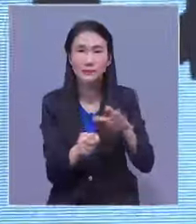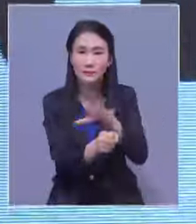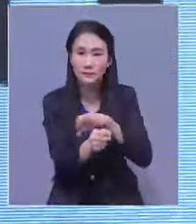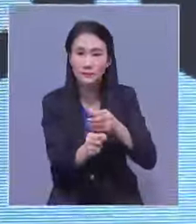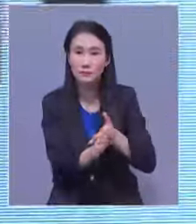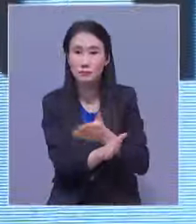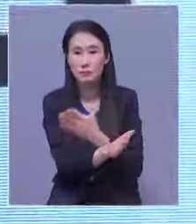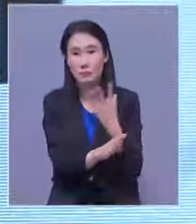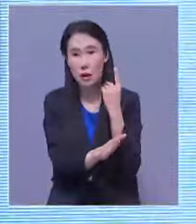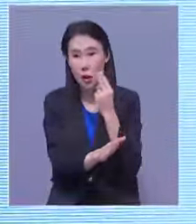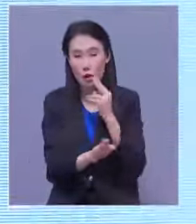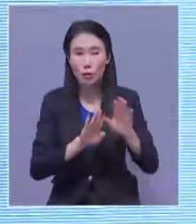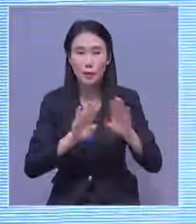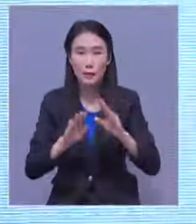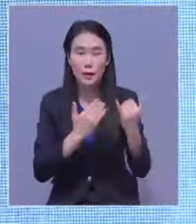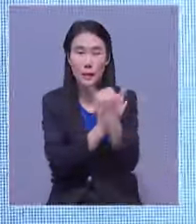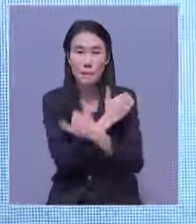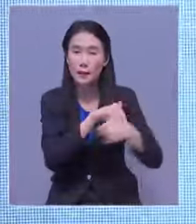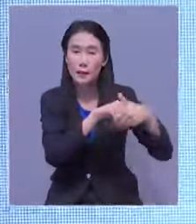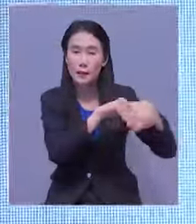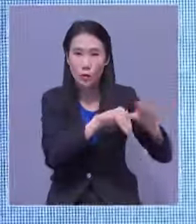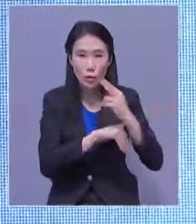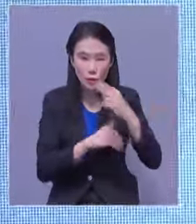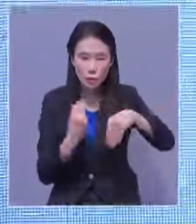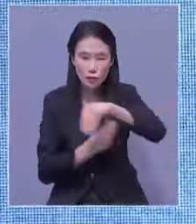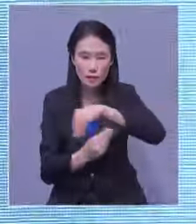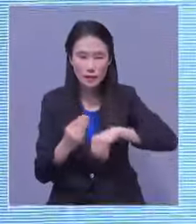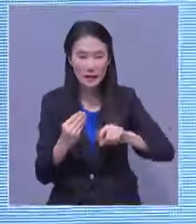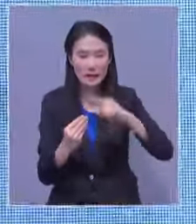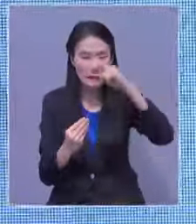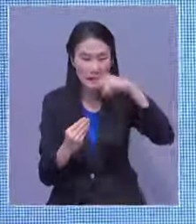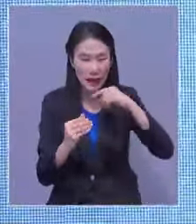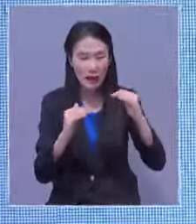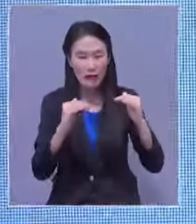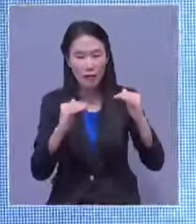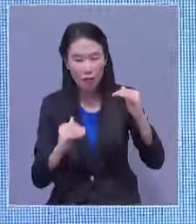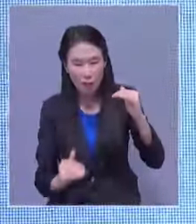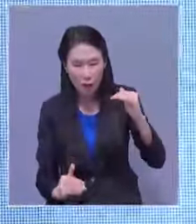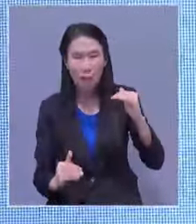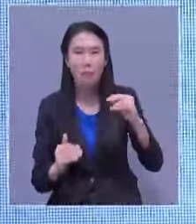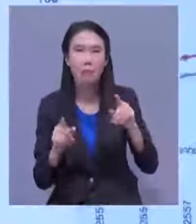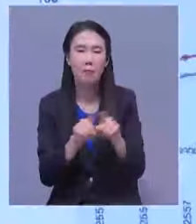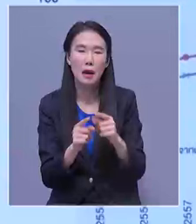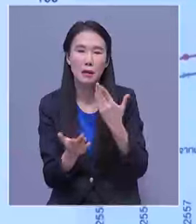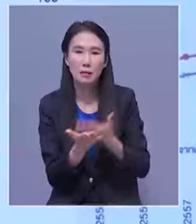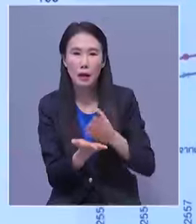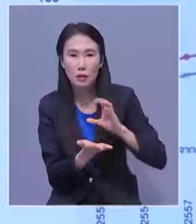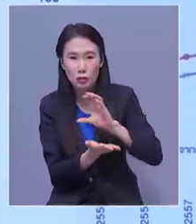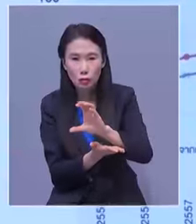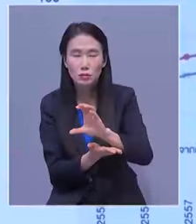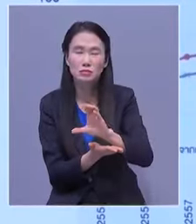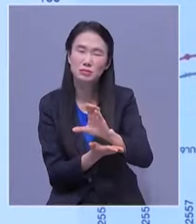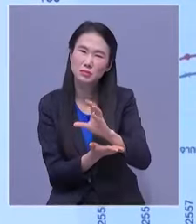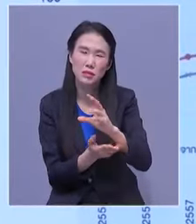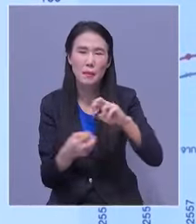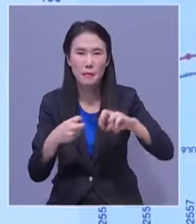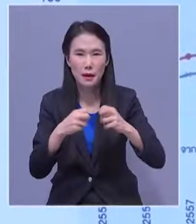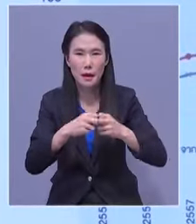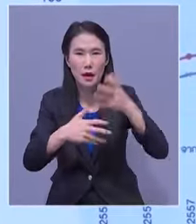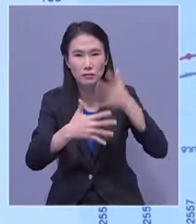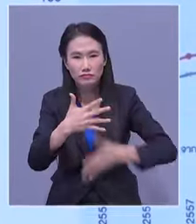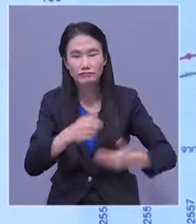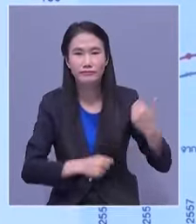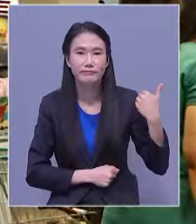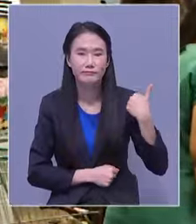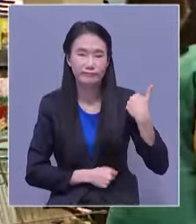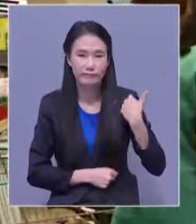19เมื่อเทียบกตางประเทศเศรษฐกไยโตต่ำการขยายตัวด้านการลงทุนของไทยก็มีปัญหามาโย